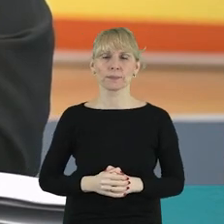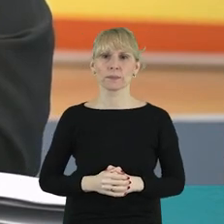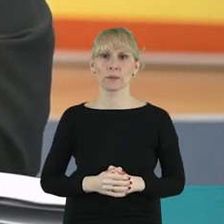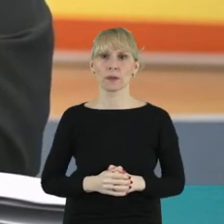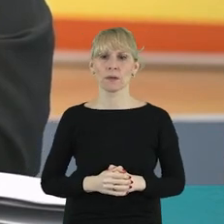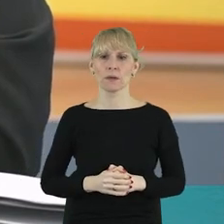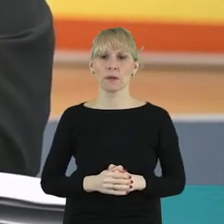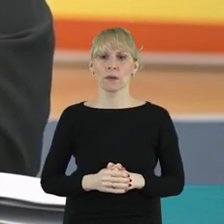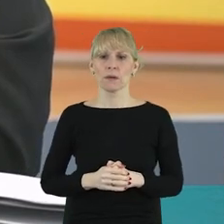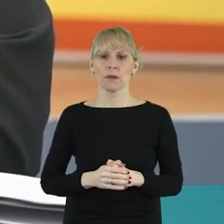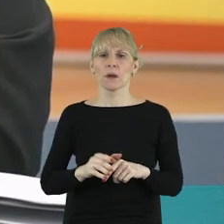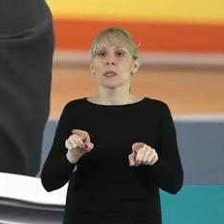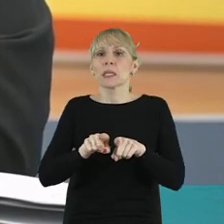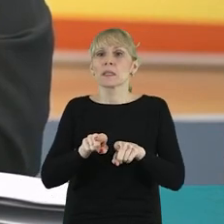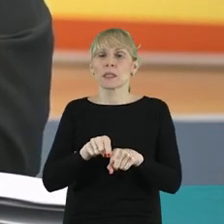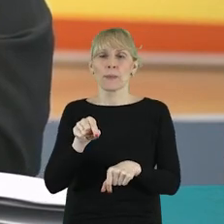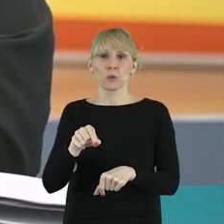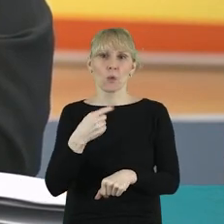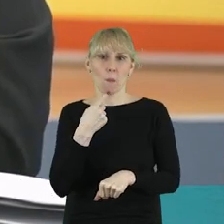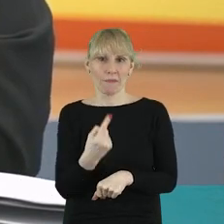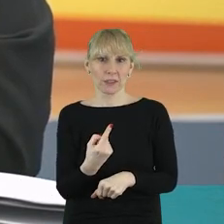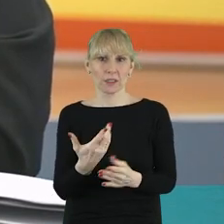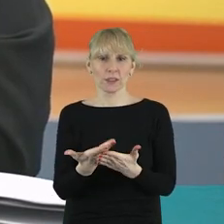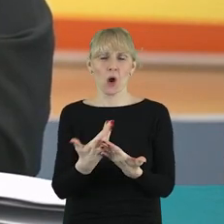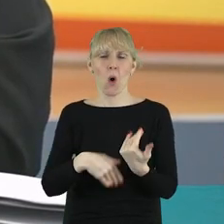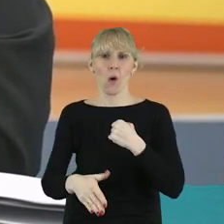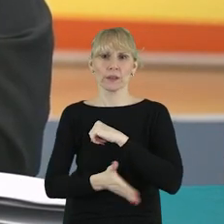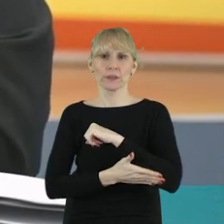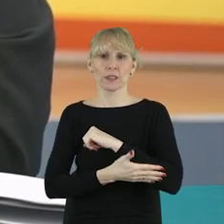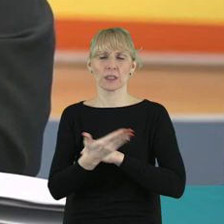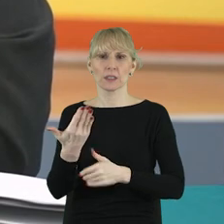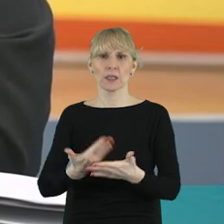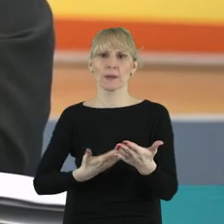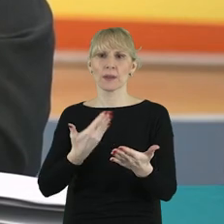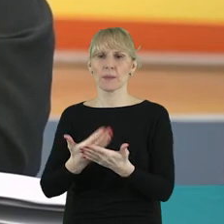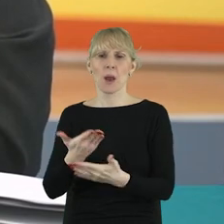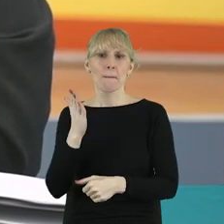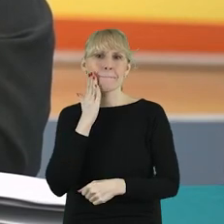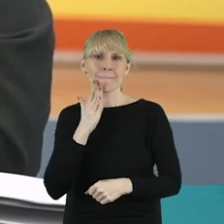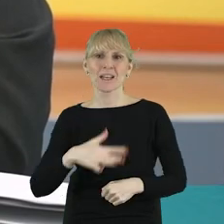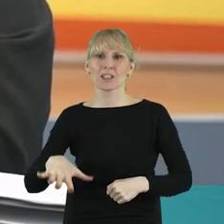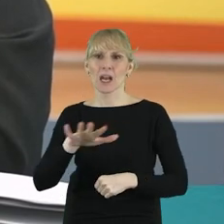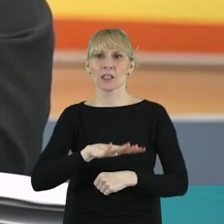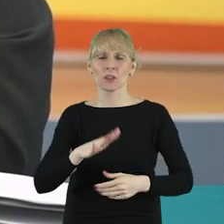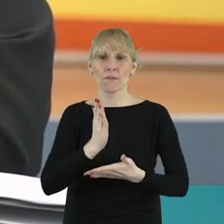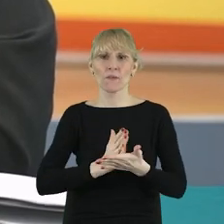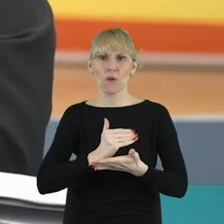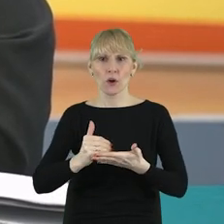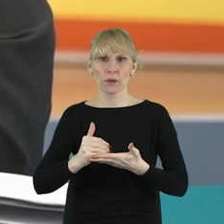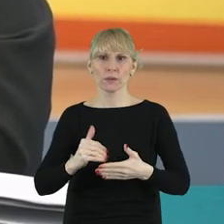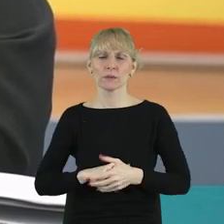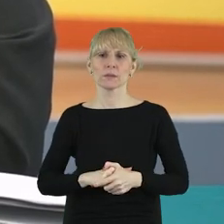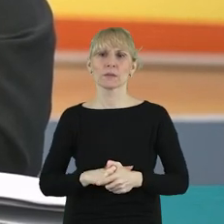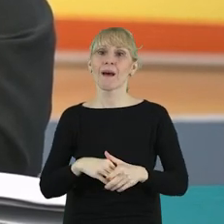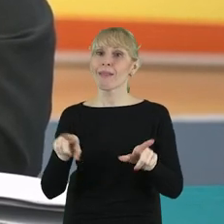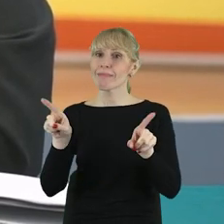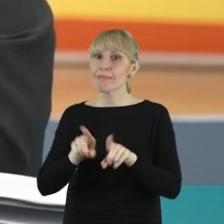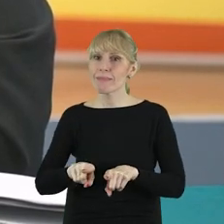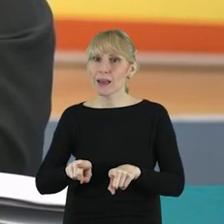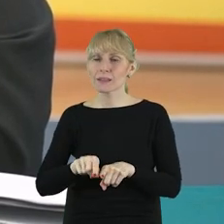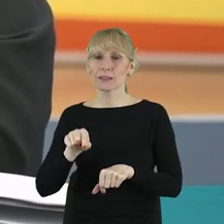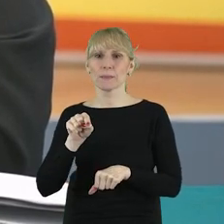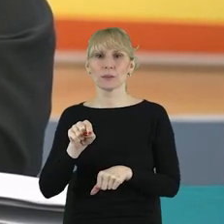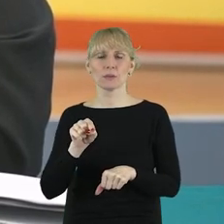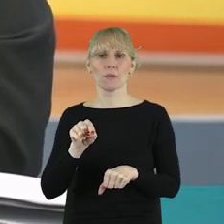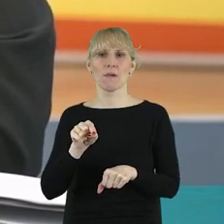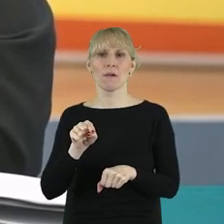o udzielanie głosu mieszkańcom województwa, jak również o to, aby mieszkańcy województwa mogli występować z uchwałami,